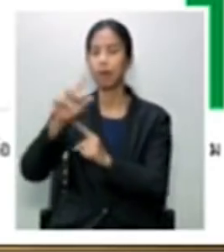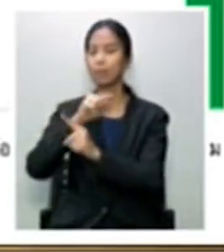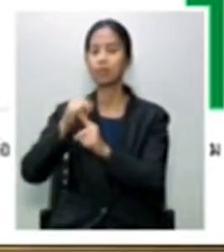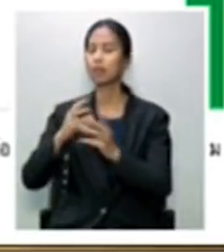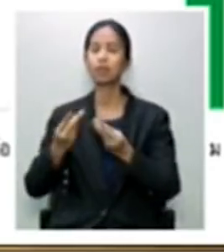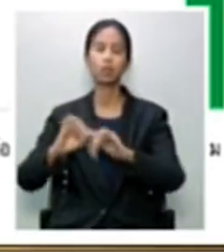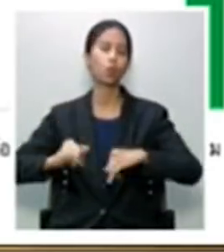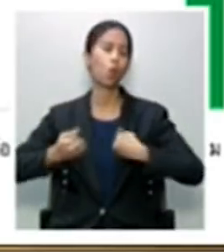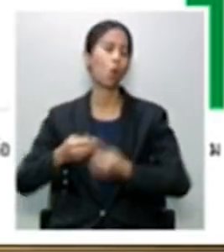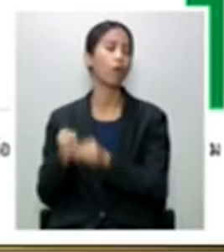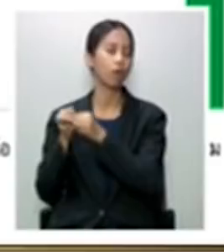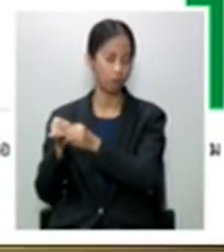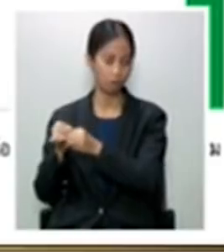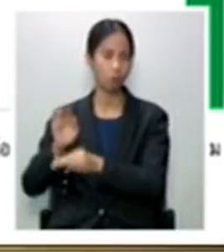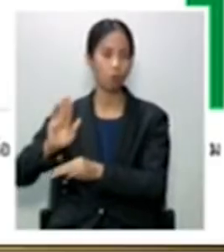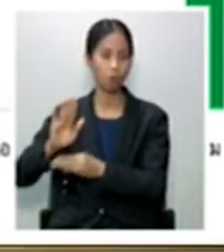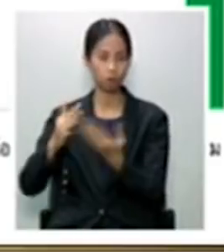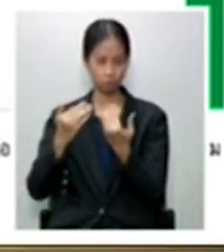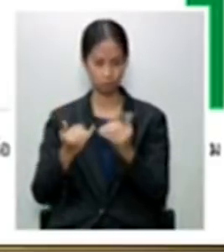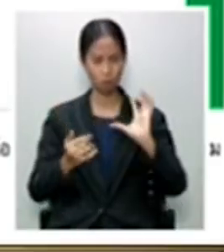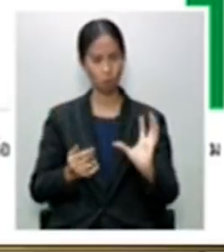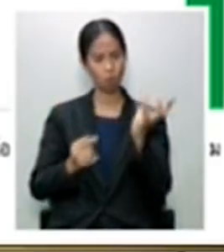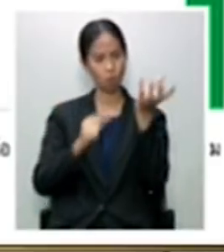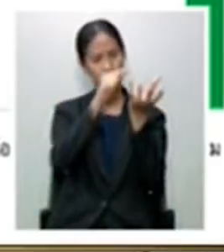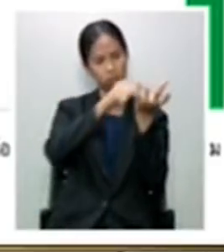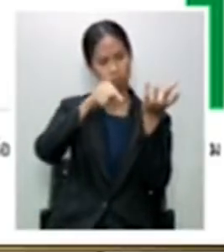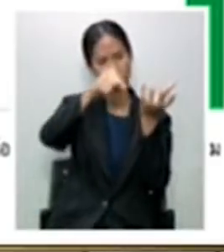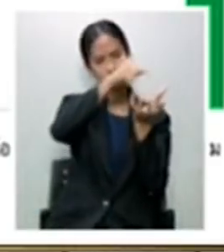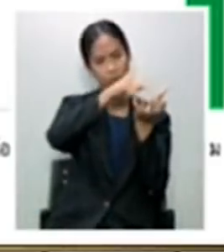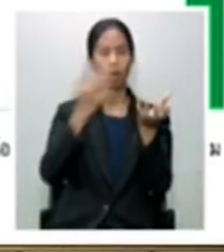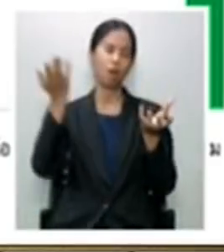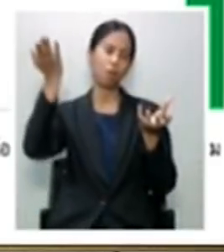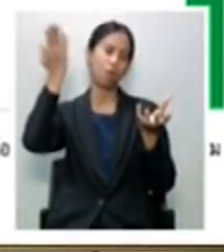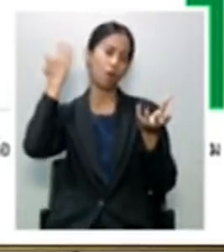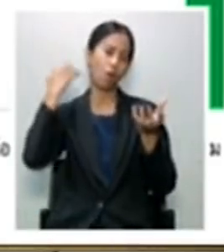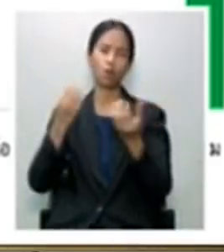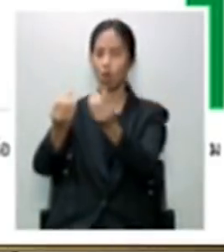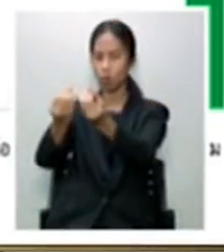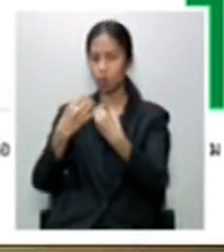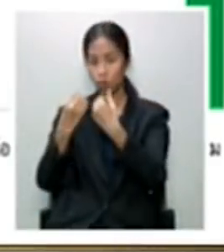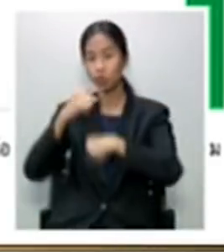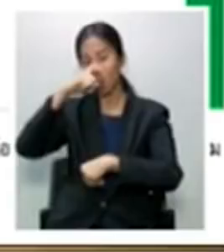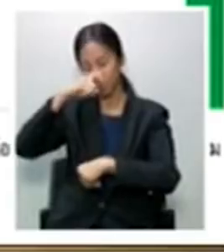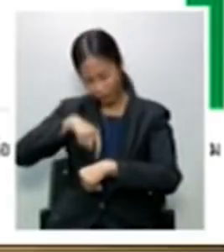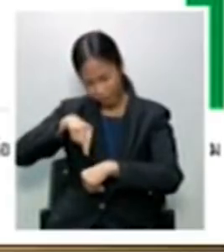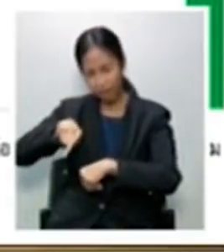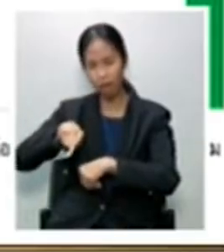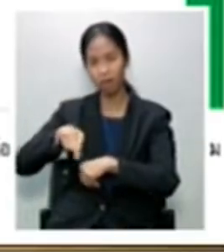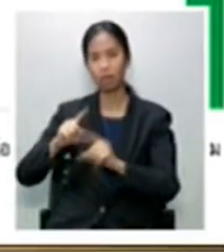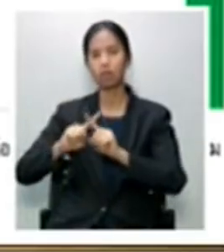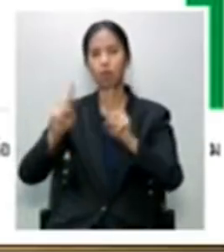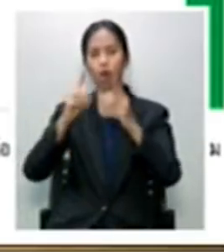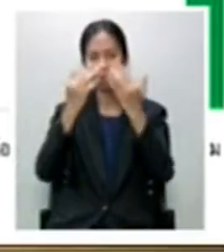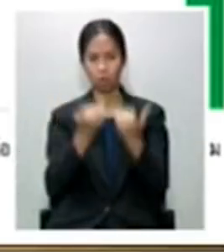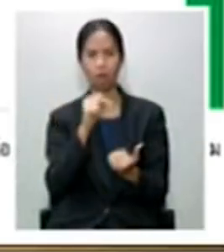3%แสดงให้เห็นชัดเจนเลยครับว่าโลกที่ชาวต่างตะวันออกเคยมาสอนวิธีการบริหารให้กับพวกเราแต่ทุกวันนี้เข